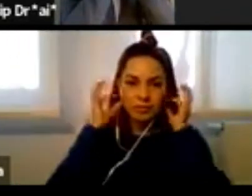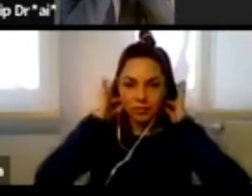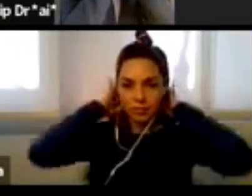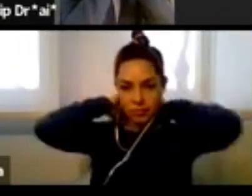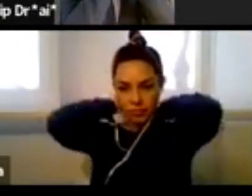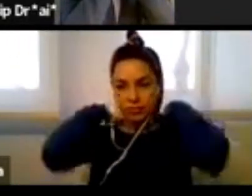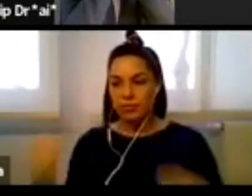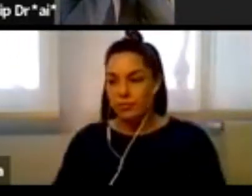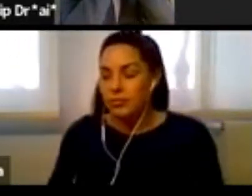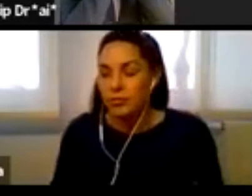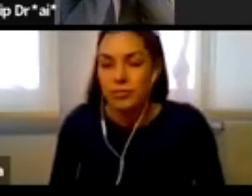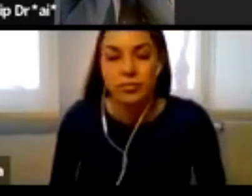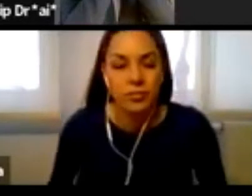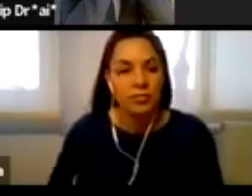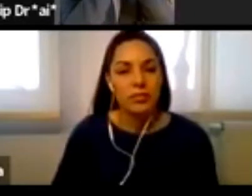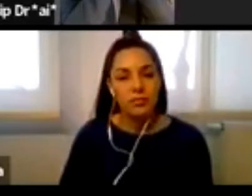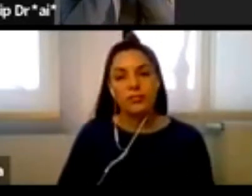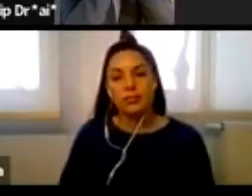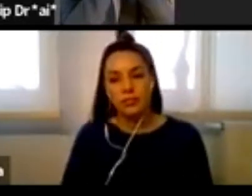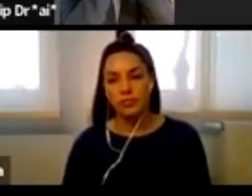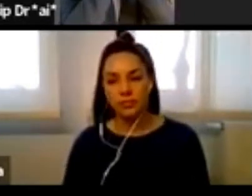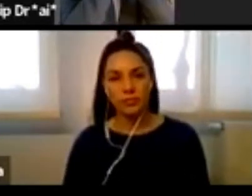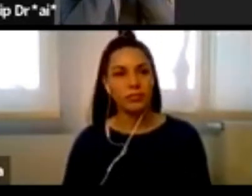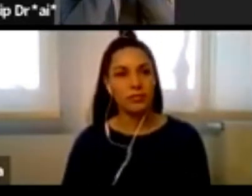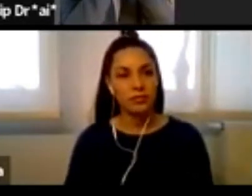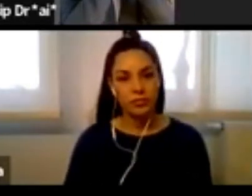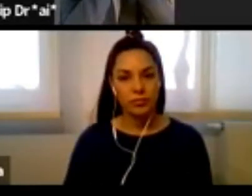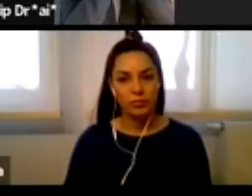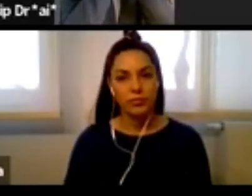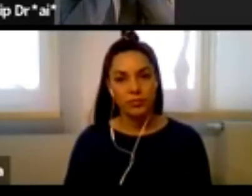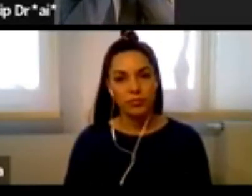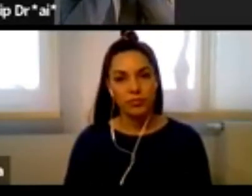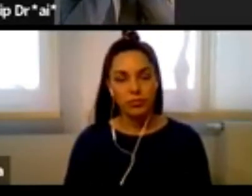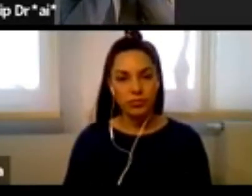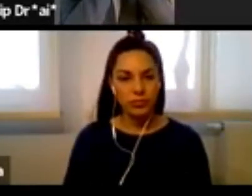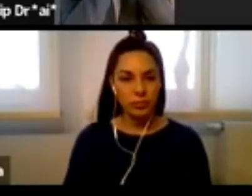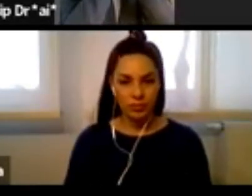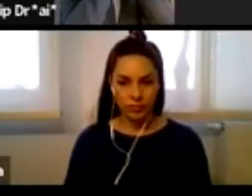što otežava očitavanje sustana i izraze lica, s obzirom da je